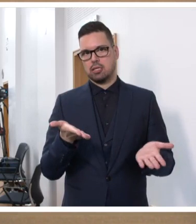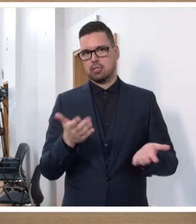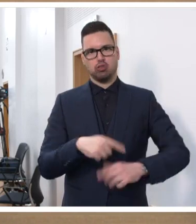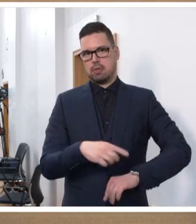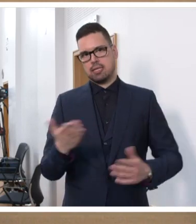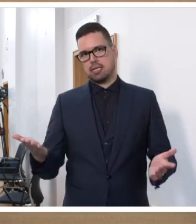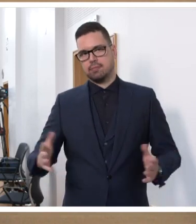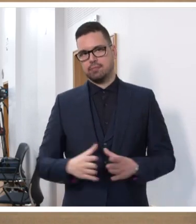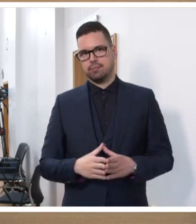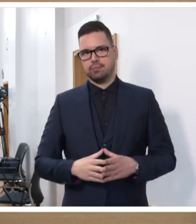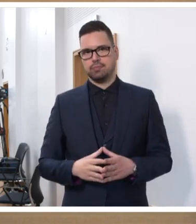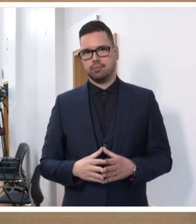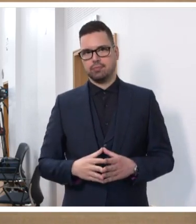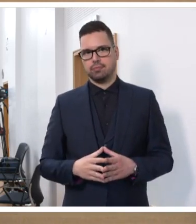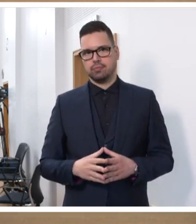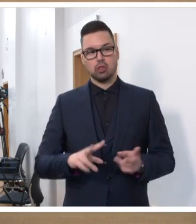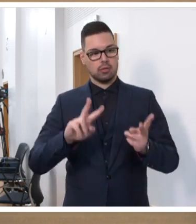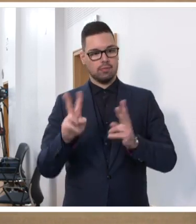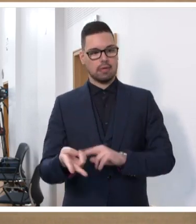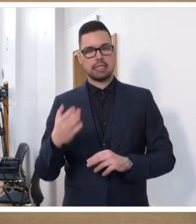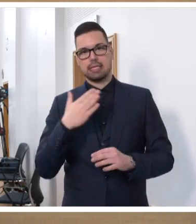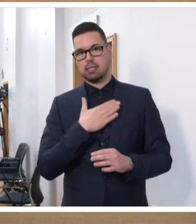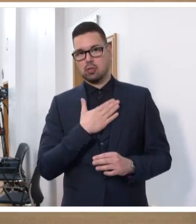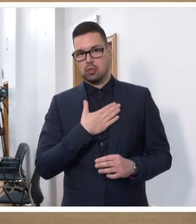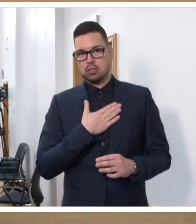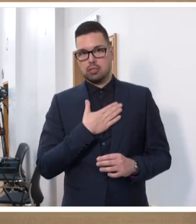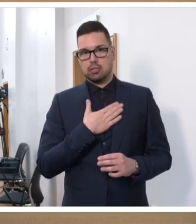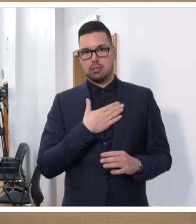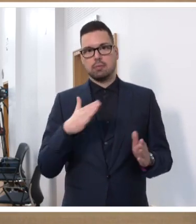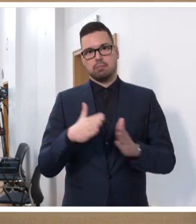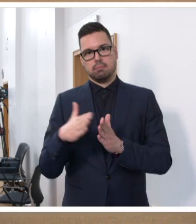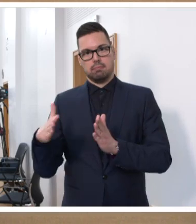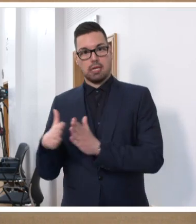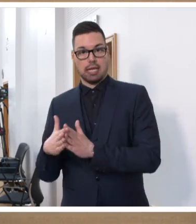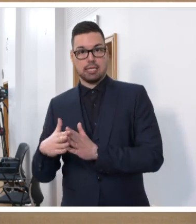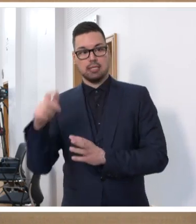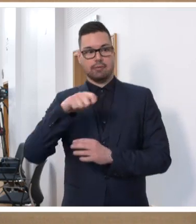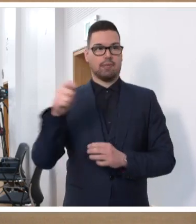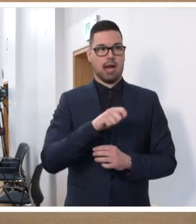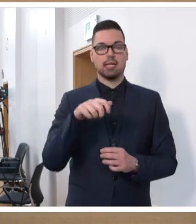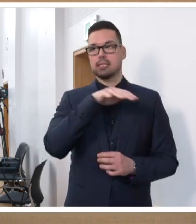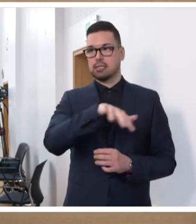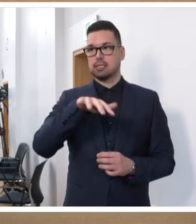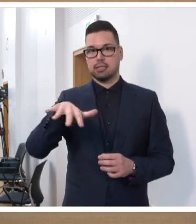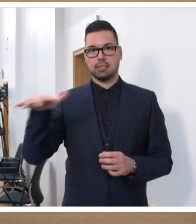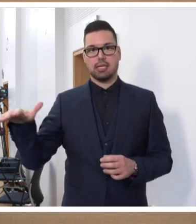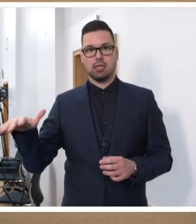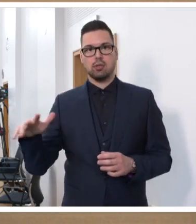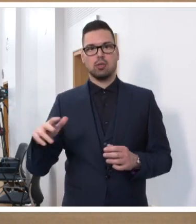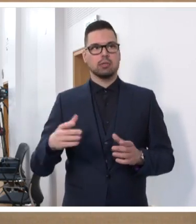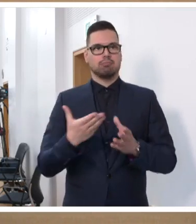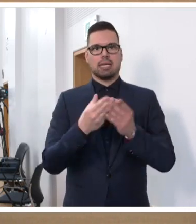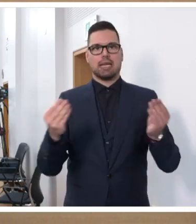zeitgemäß. Es treten durch den Wandel in unserer Gesellschaft immer mehr Parteien und Listen zur Wahl an und die Ergebnisse zersplittern auf immer